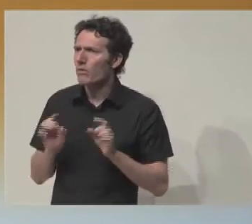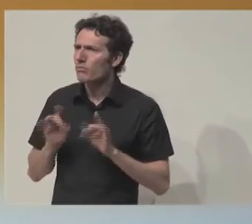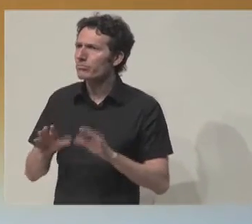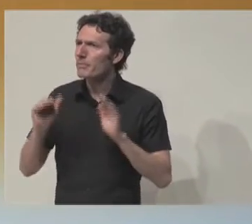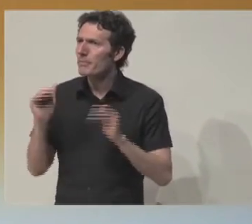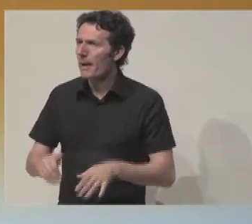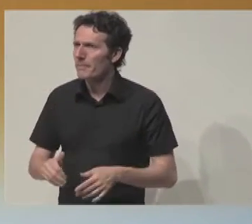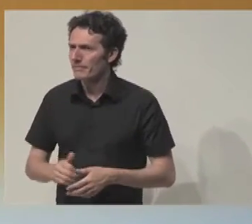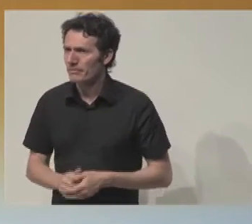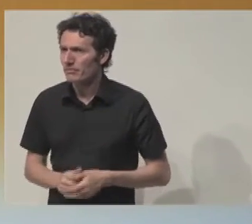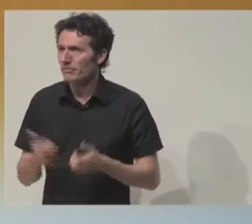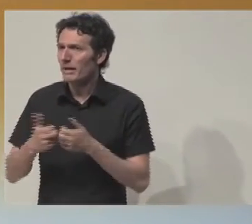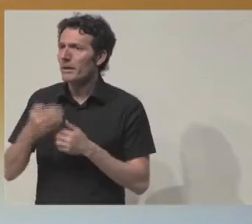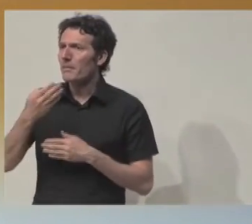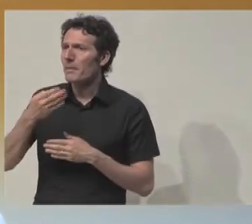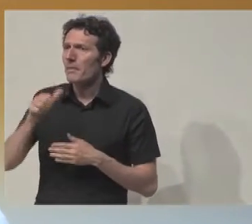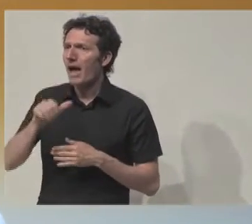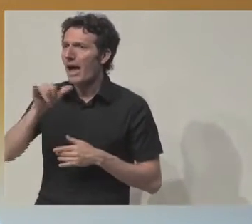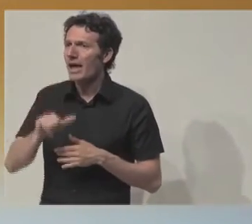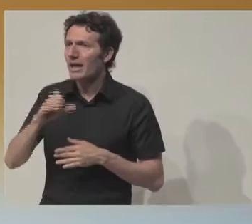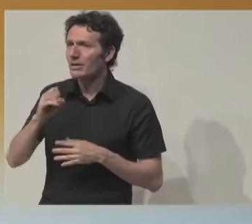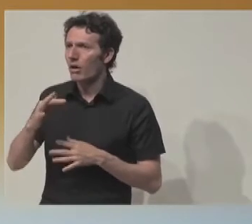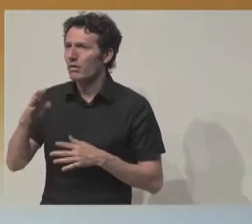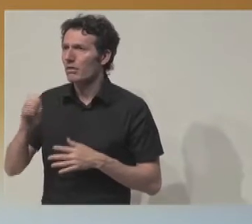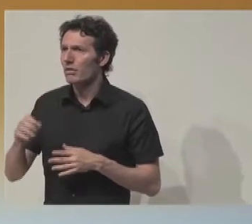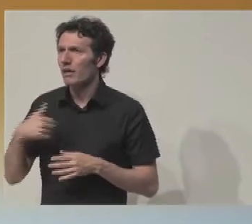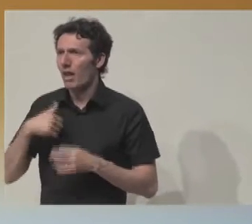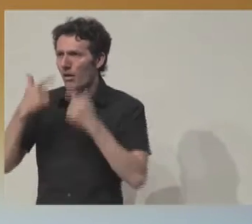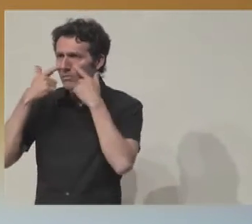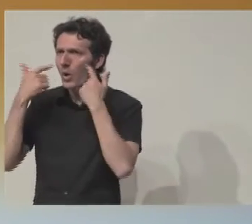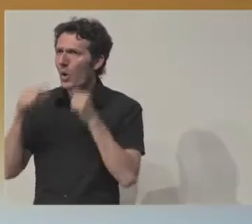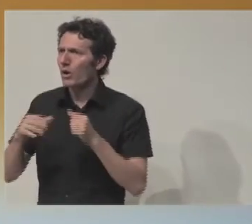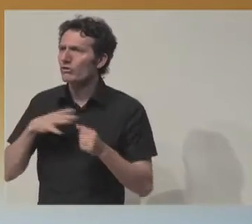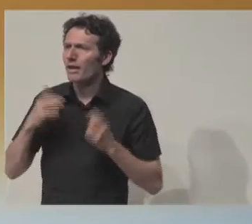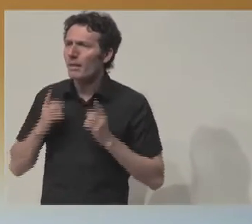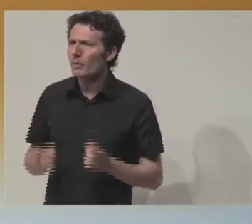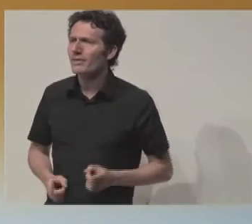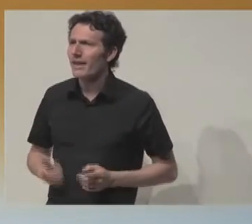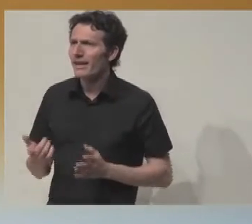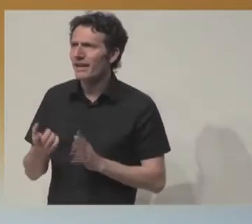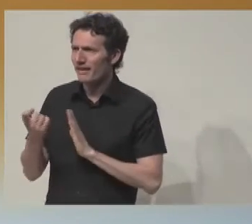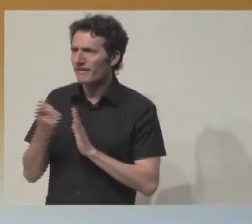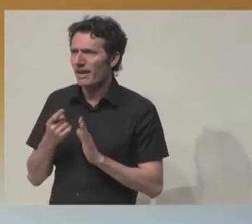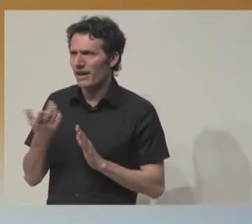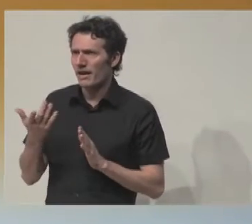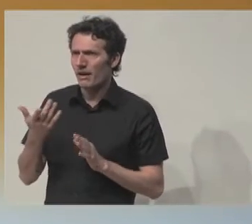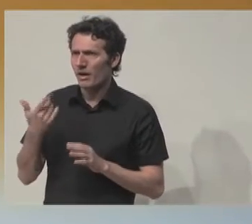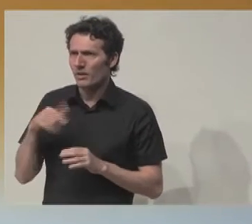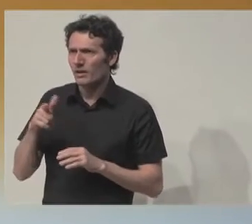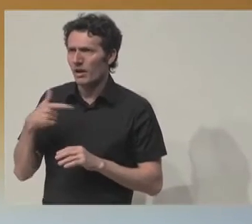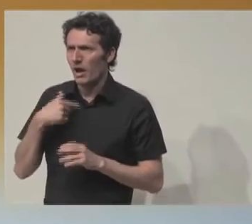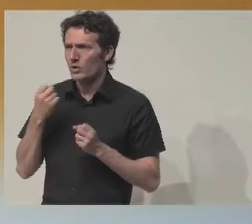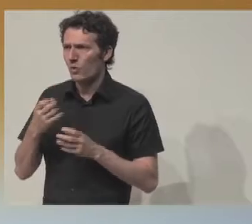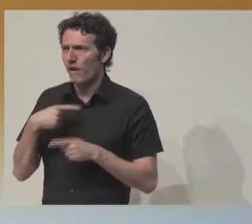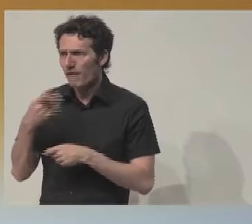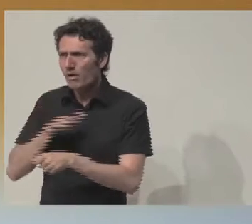suffit d'aller à mayotte pour voir vous savez que nous avons le député de mayotte abdoulatifou aly dans nos rangs on est donc souvent